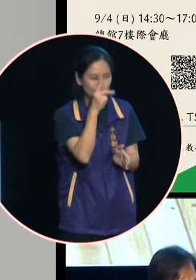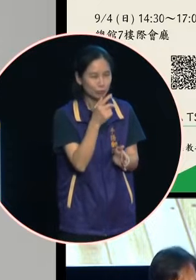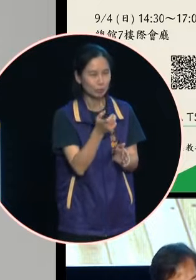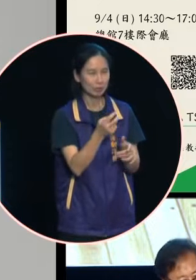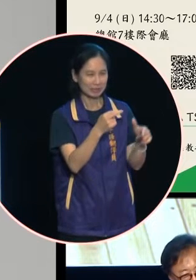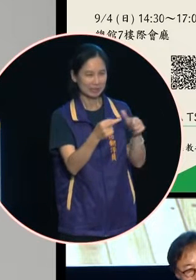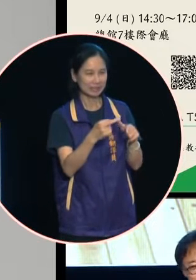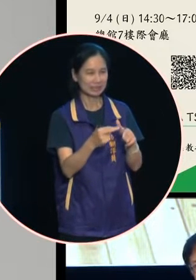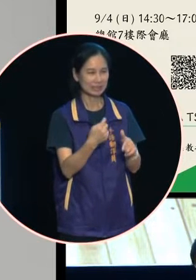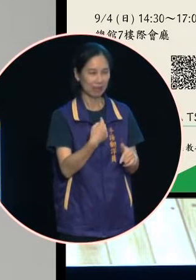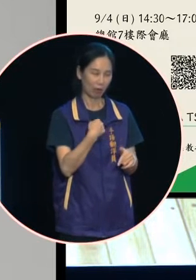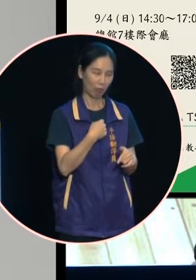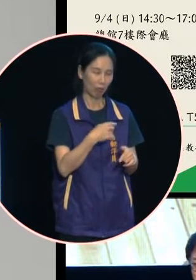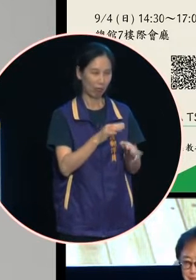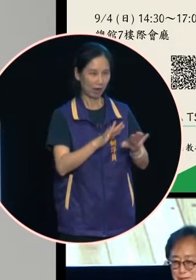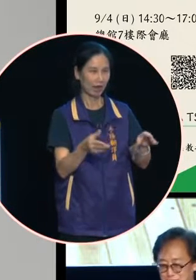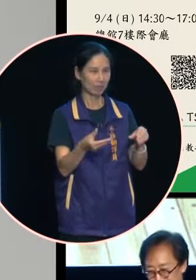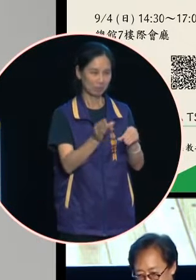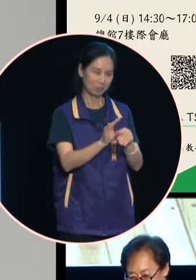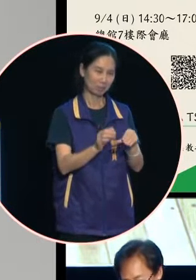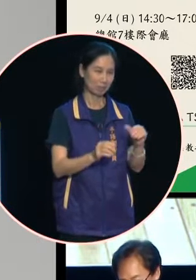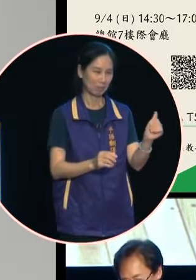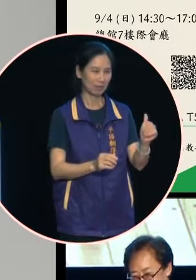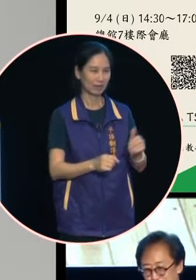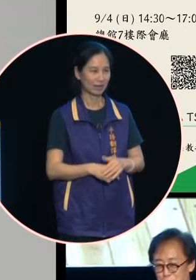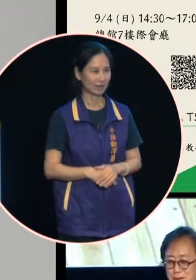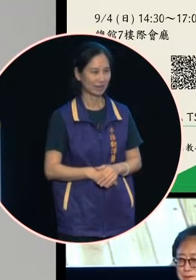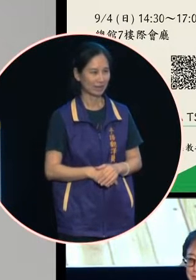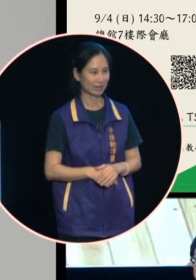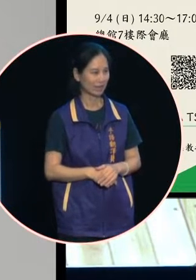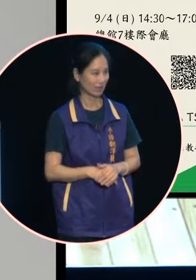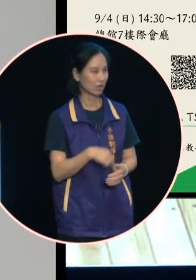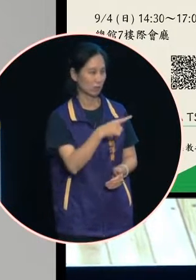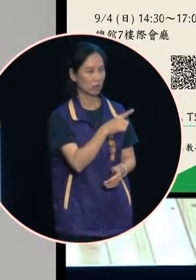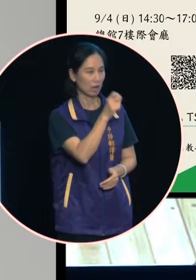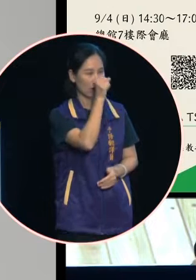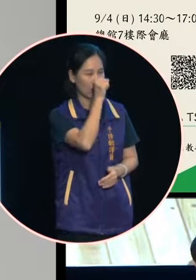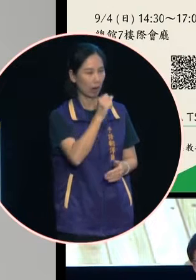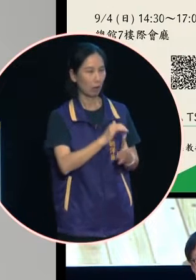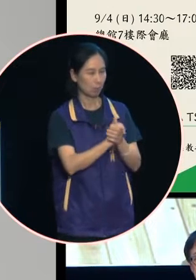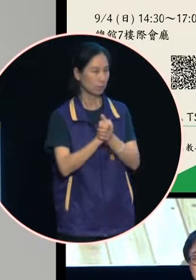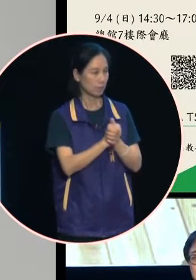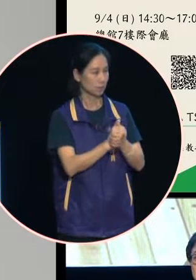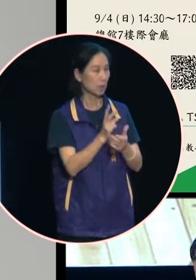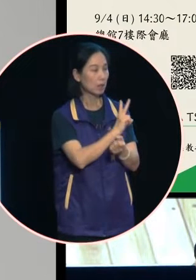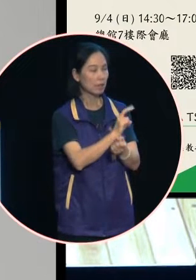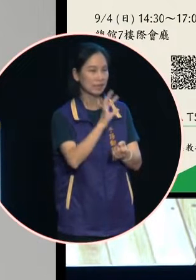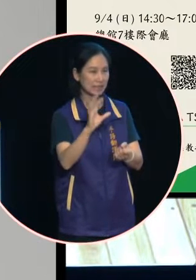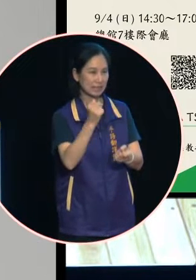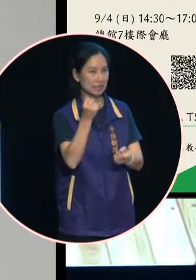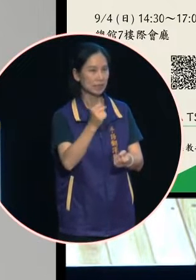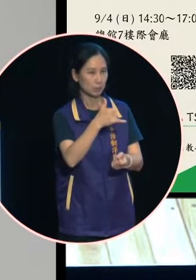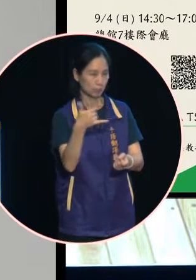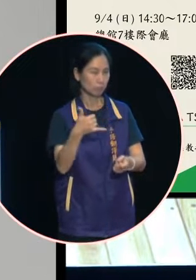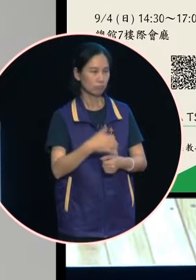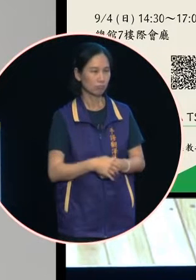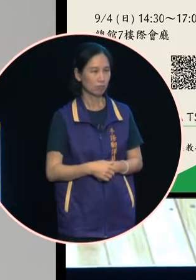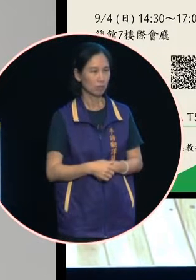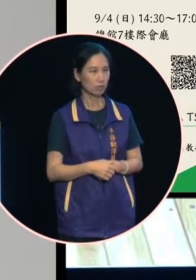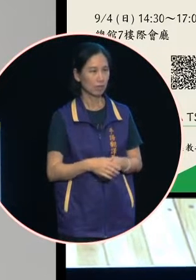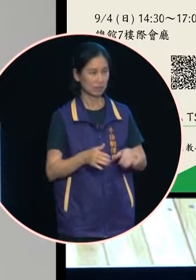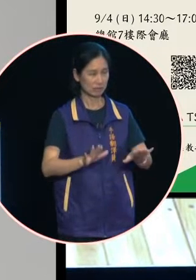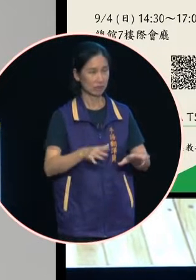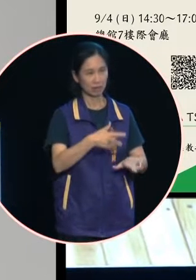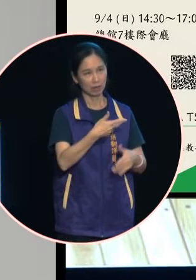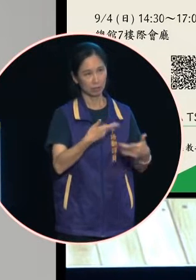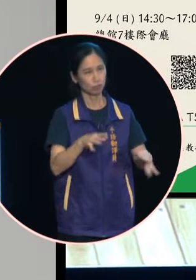了。然后林毅也非常好久不见，也是好朋友。那应该再讲的好多有我